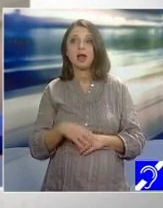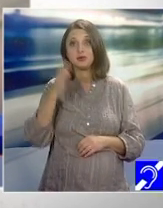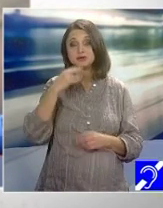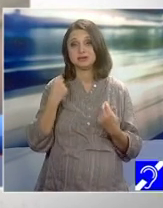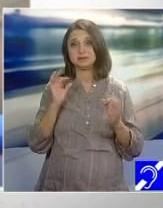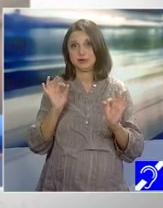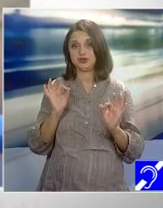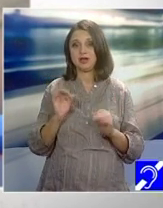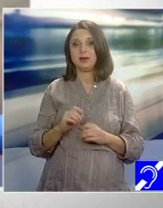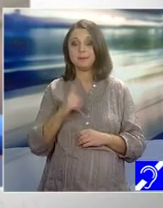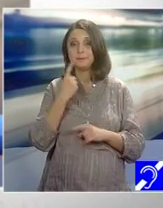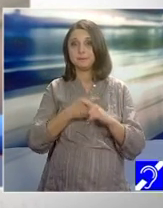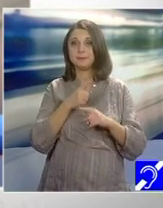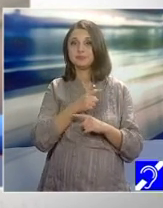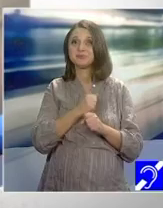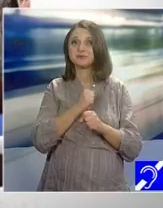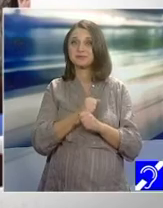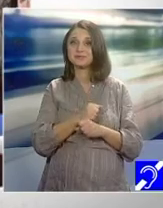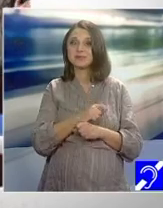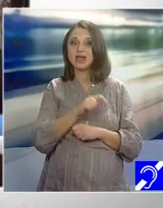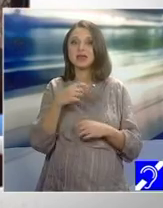micuții de aici au asistat la un spectacol de magie.